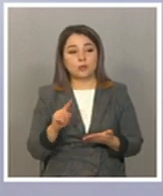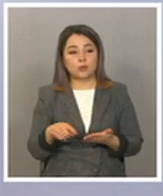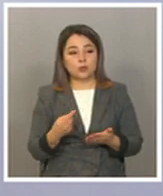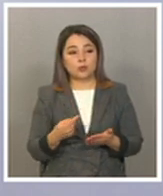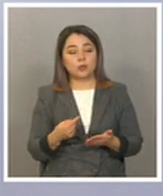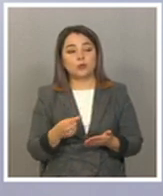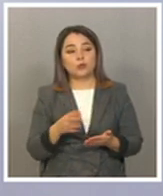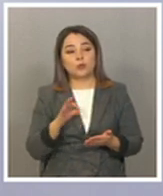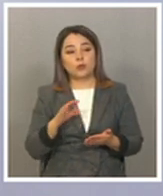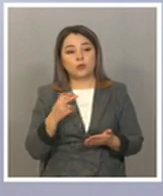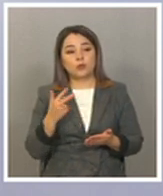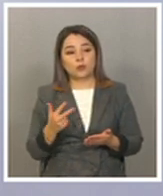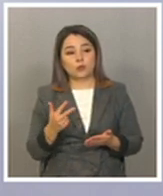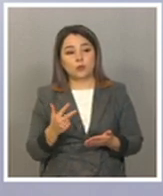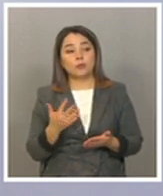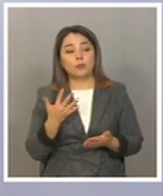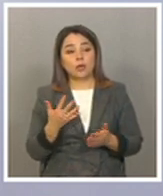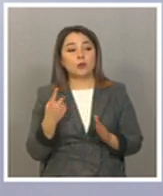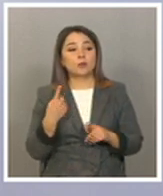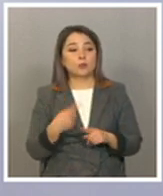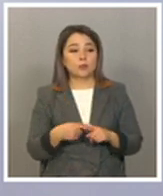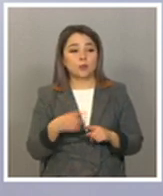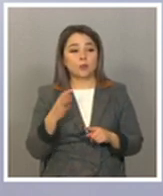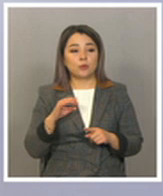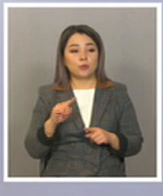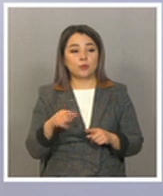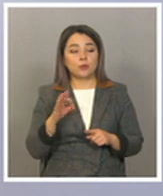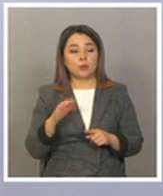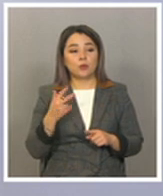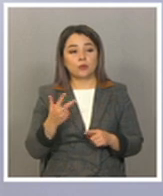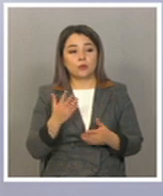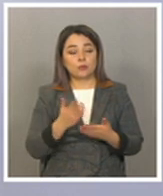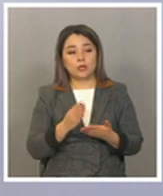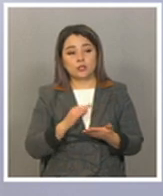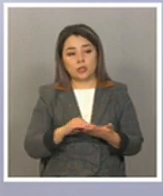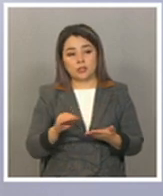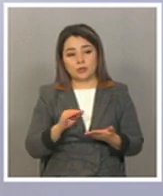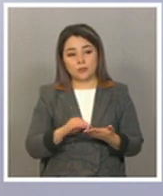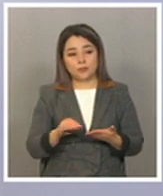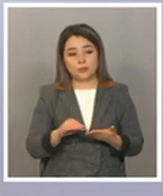5/3-ті 5 қосу 0/3 деп жазайық. Ал